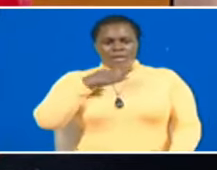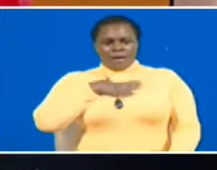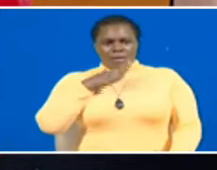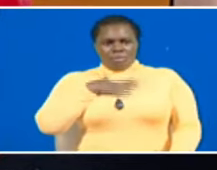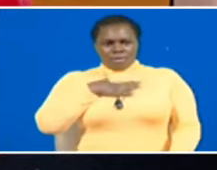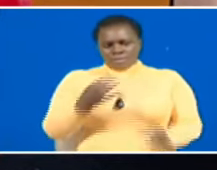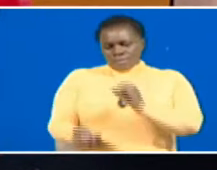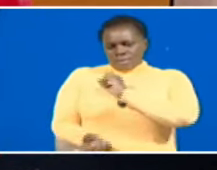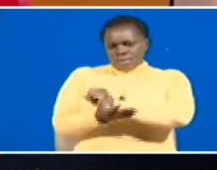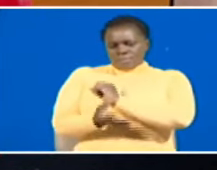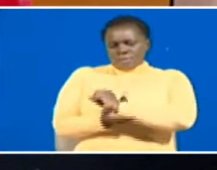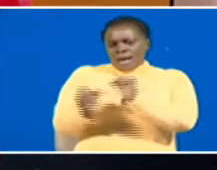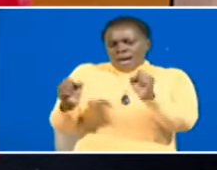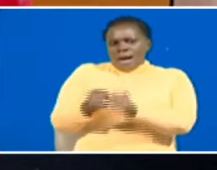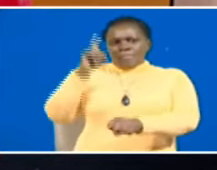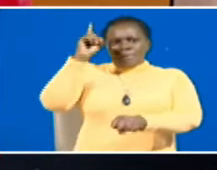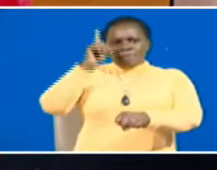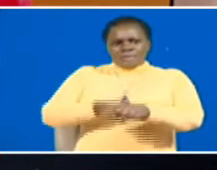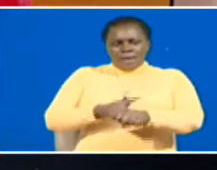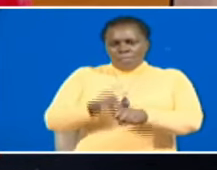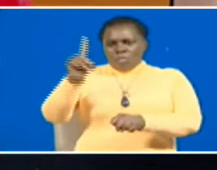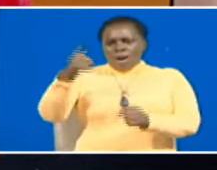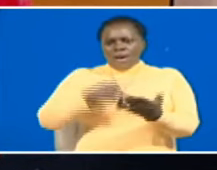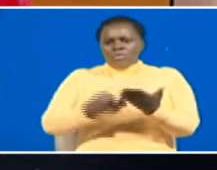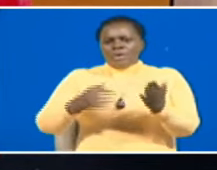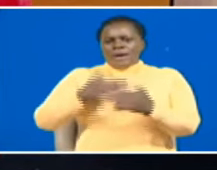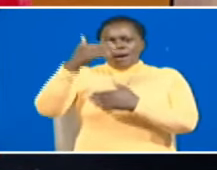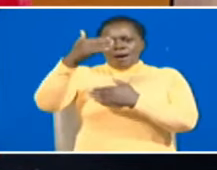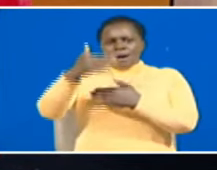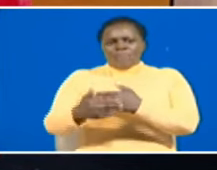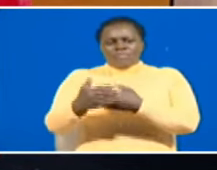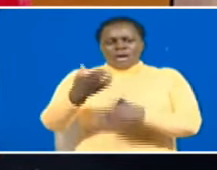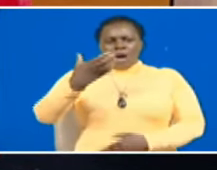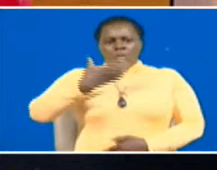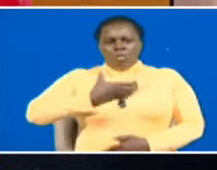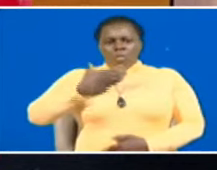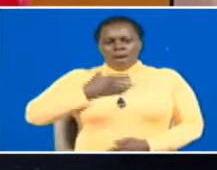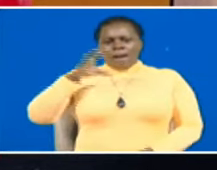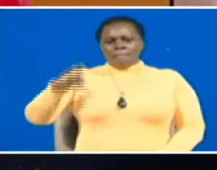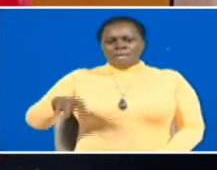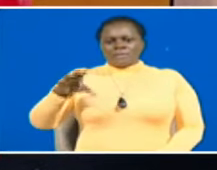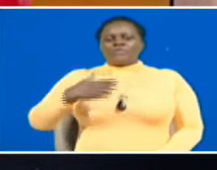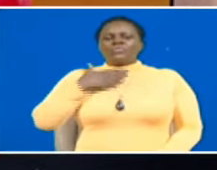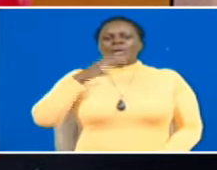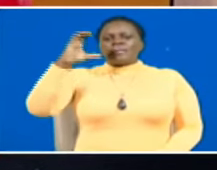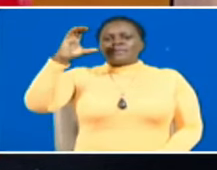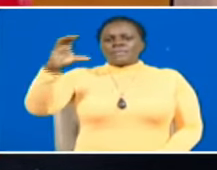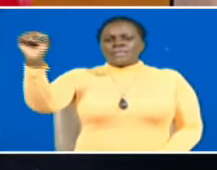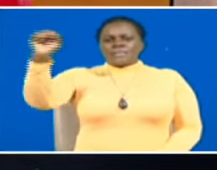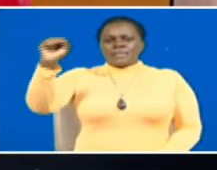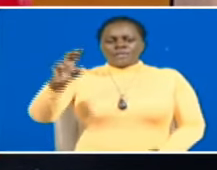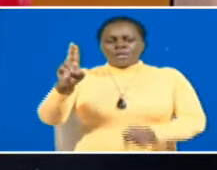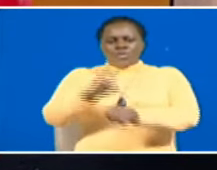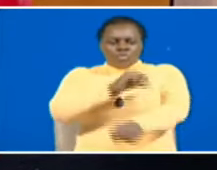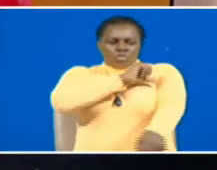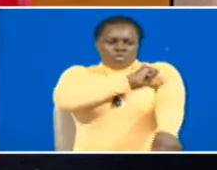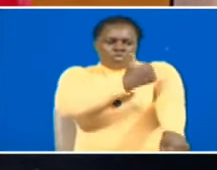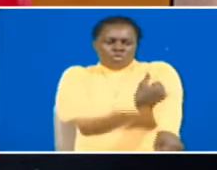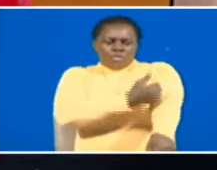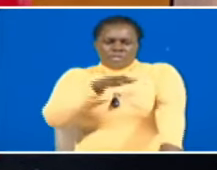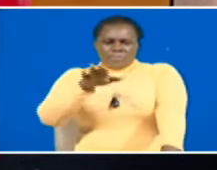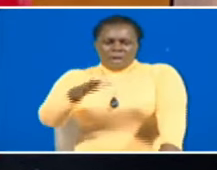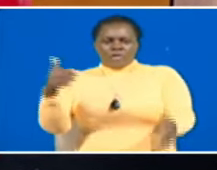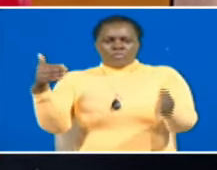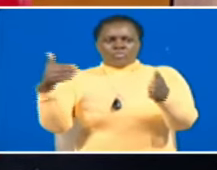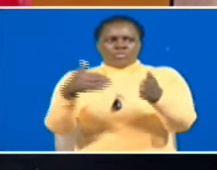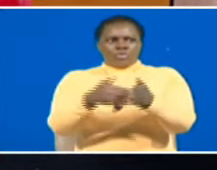Vera Mora, haya yanajiri wiki moja tu baada ya chama cha wamiliki wa matatu kumtaka waziri huyo kutumia mamlaka yake na